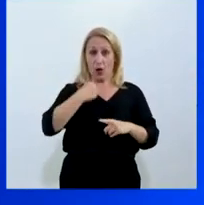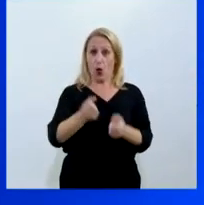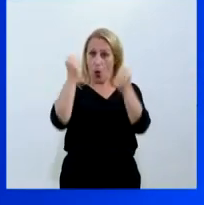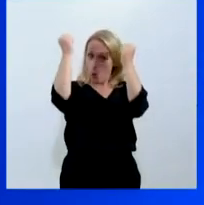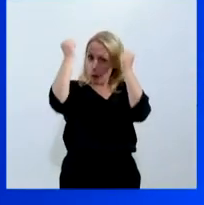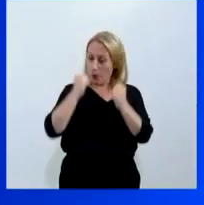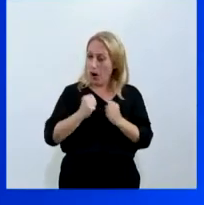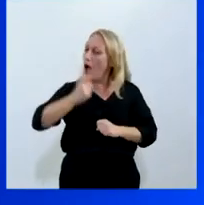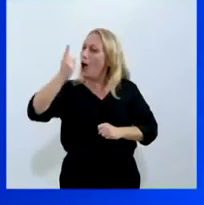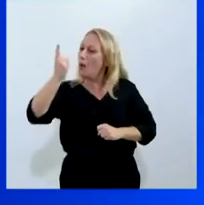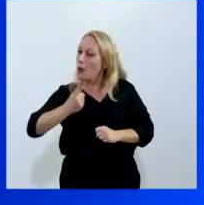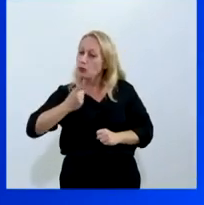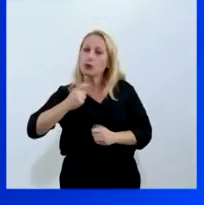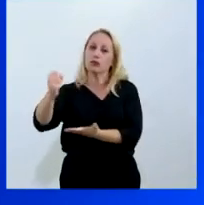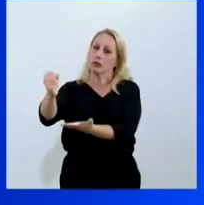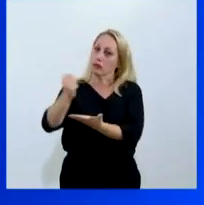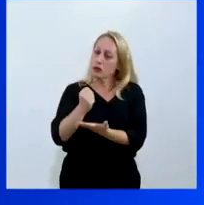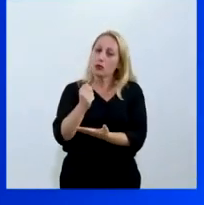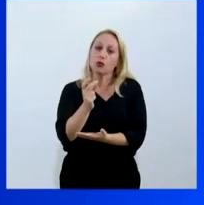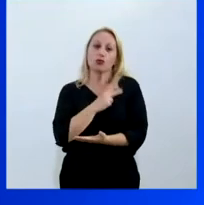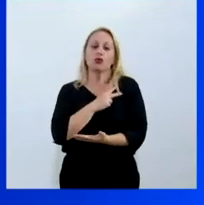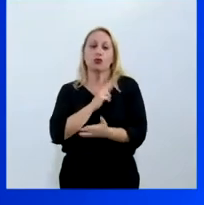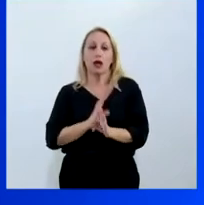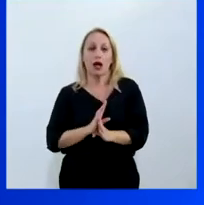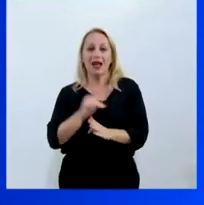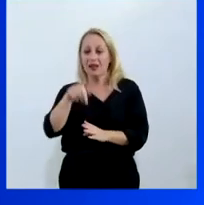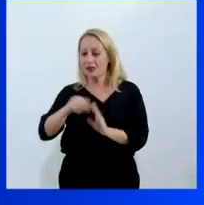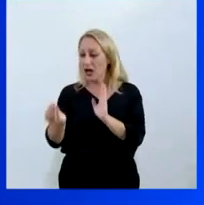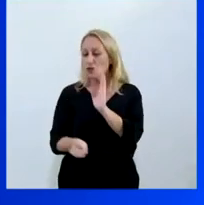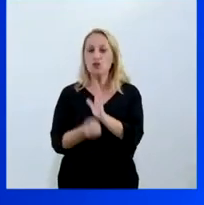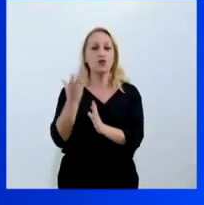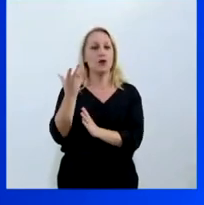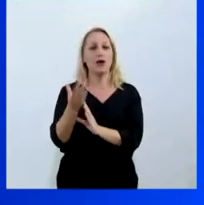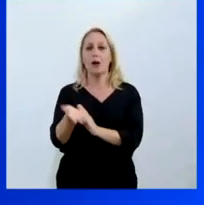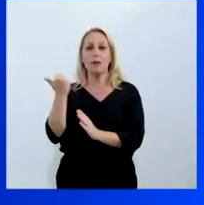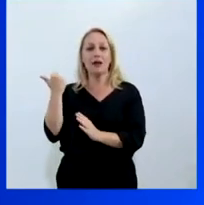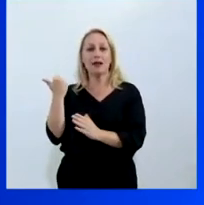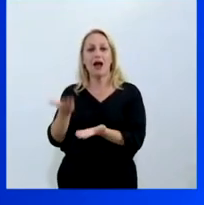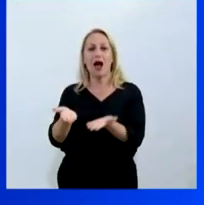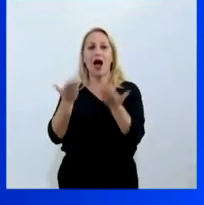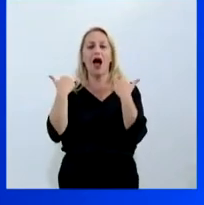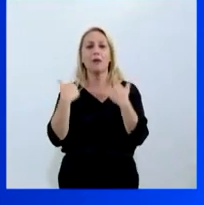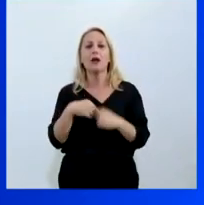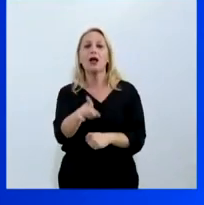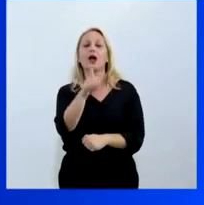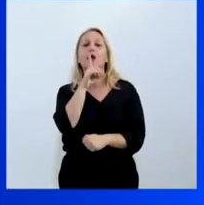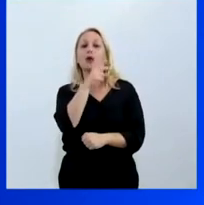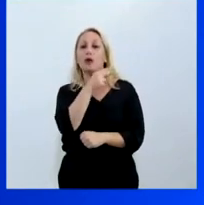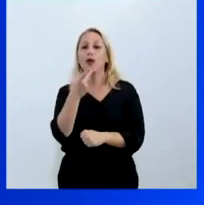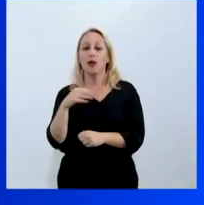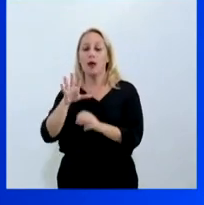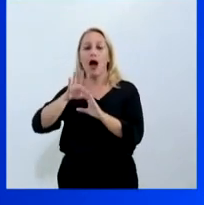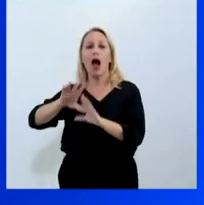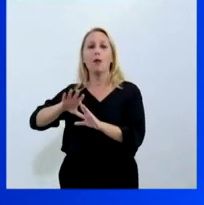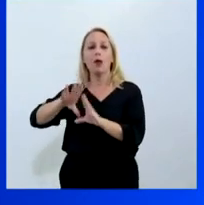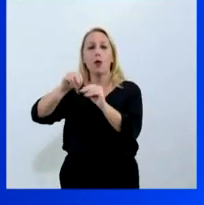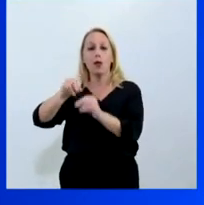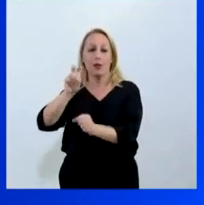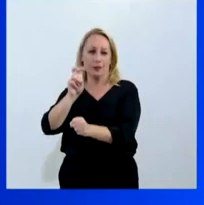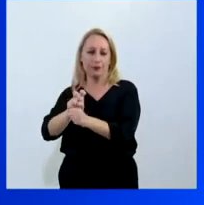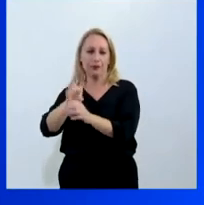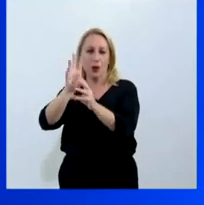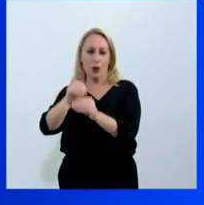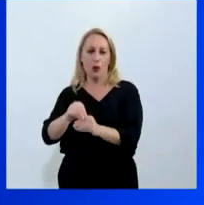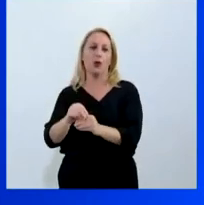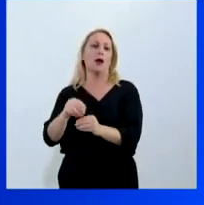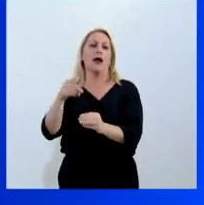έγιναν στην Θεσσαλία. Όλα αυτά είναι καινούργια χρήματα, τα οποία δεν υπήρχαν. Και το ίδιο ισχύει και για το αποθεματικό, το αγροτικό, το οποίο είναι ακόμα